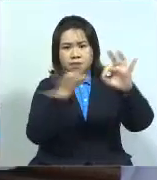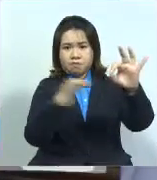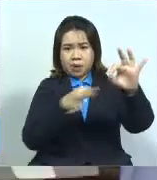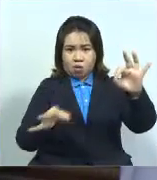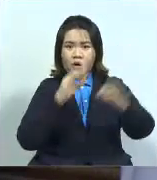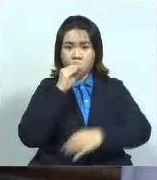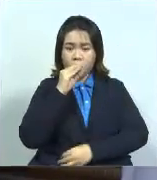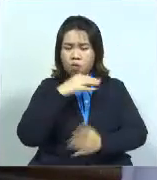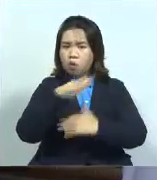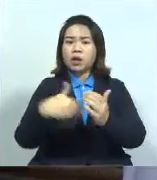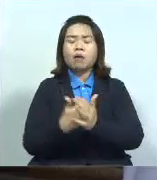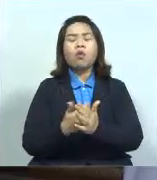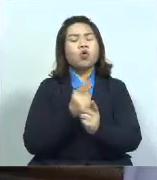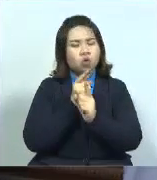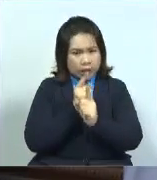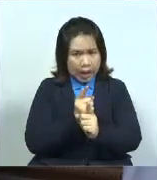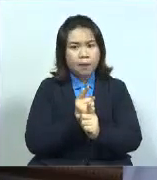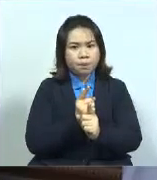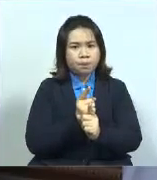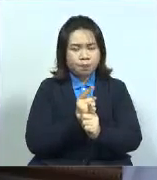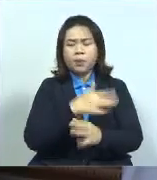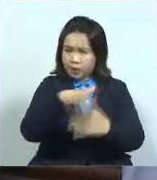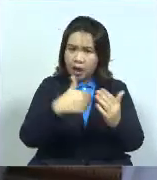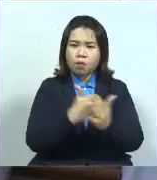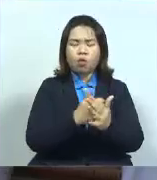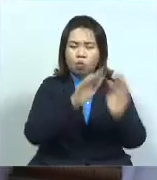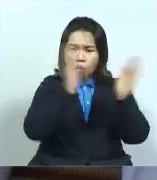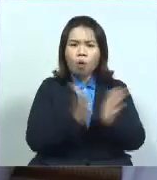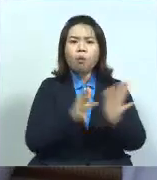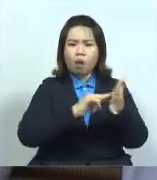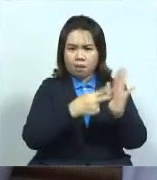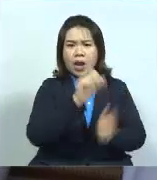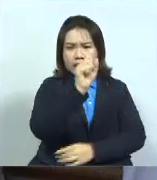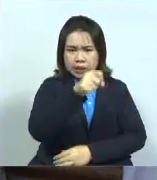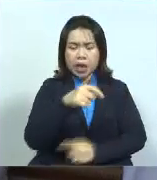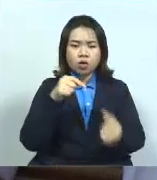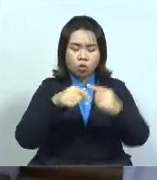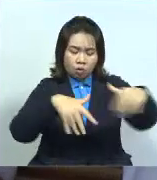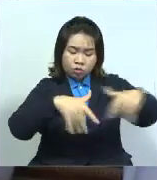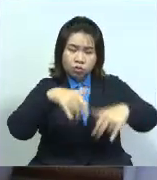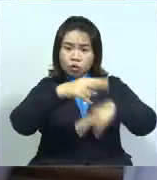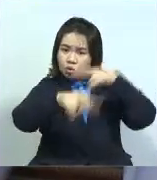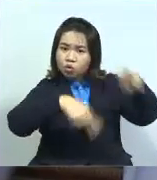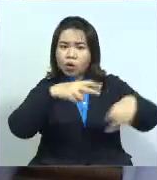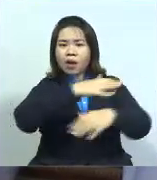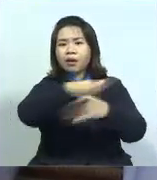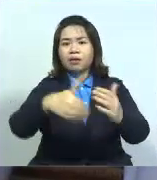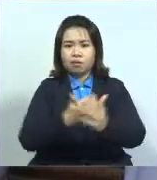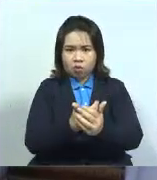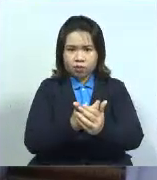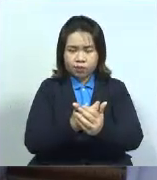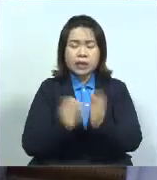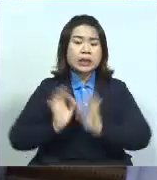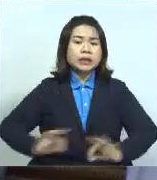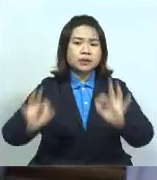ที่กล่าวไปแล้วทั้งหมดก็ถือว่าเป็นข้อความที่ครอบคลุมแล้วทั้งหมดนั่นแหละก็เป็นไปตามรัฐธรรมนูญก็คือดูแลพี่น้องประชาชนคนไทยทั้งหมดและสิ่งสำ